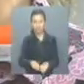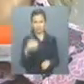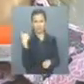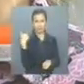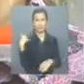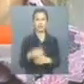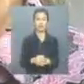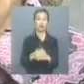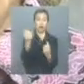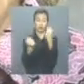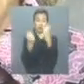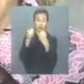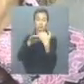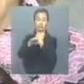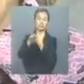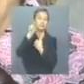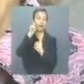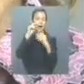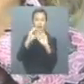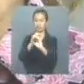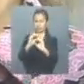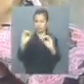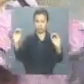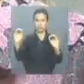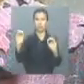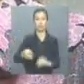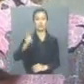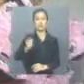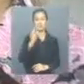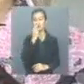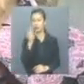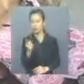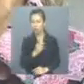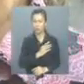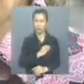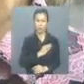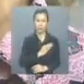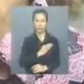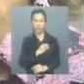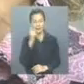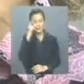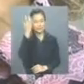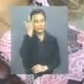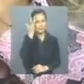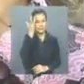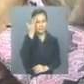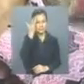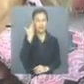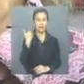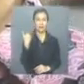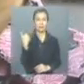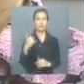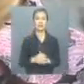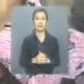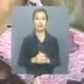นก็ไม่มีน้ำนะธรรมดานี่ยายใจไม่ดียายกุ้มใจอะ ยายเพราะยายก็หนีมา เขาหนีม